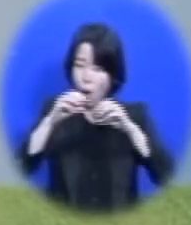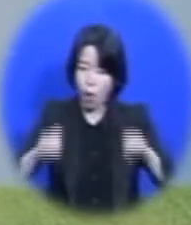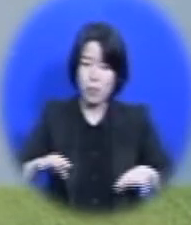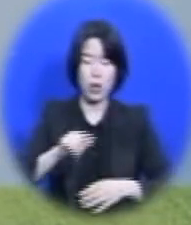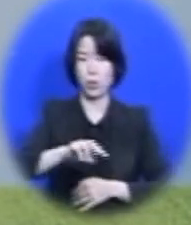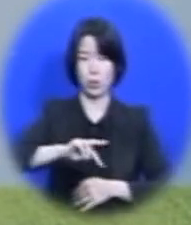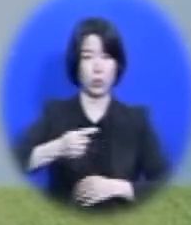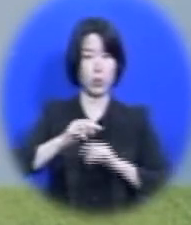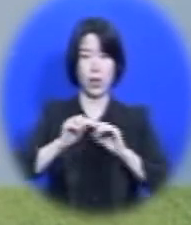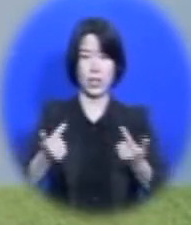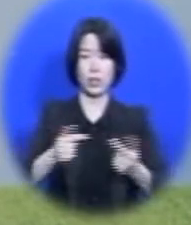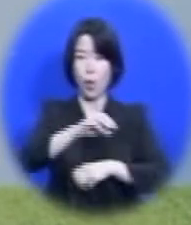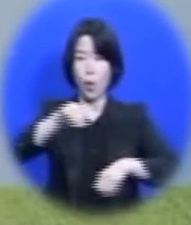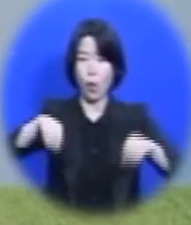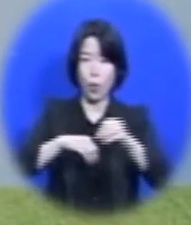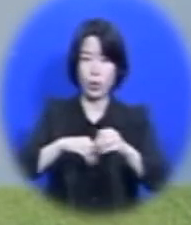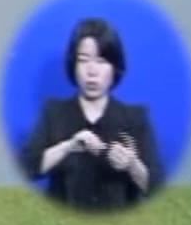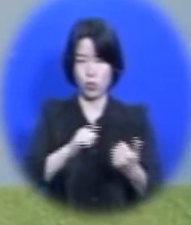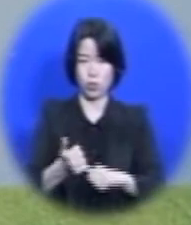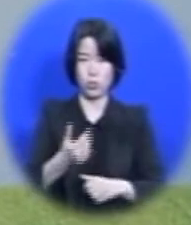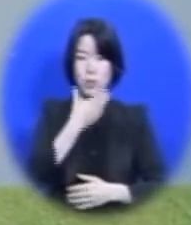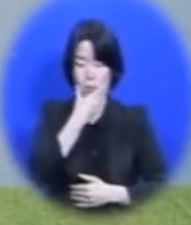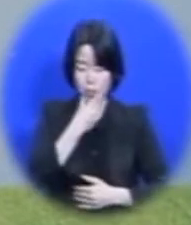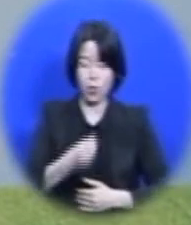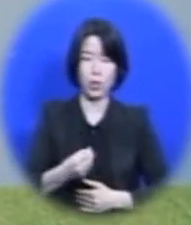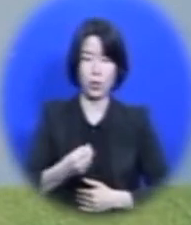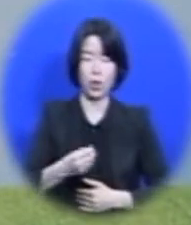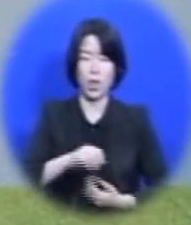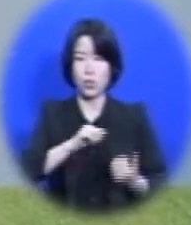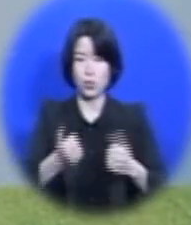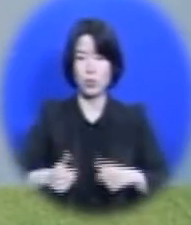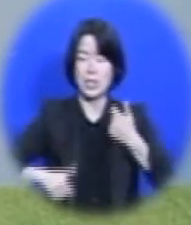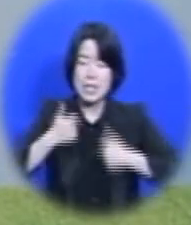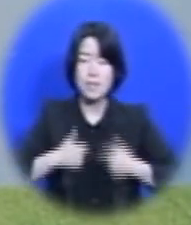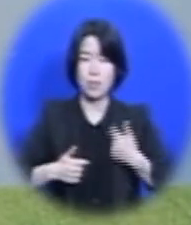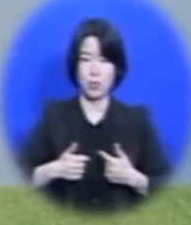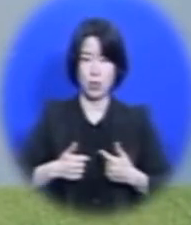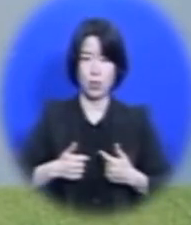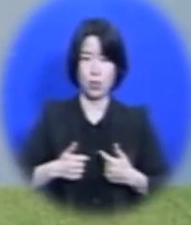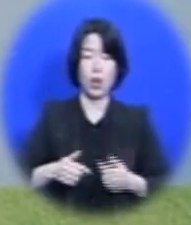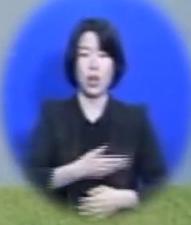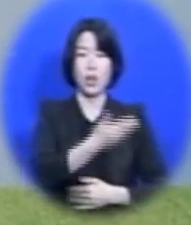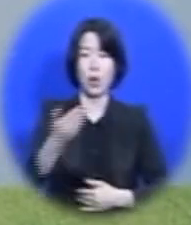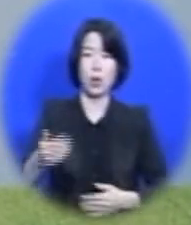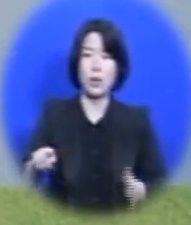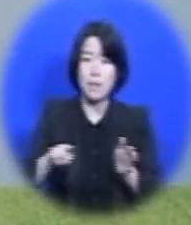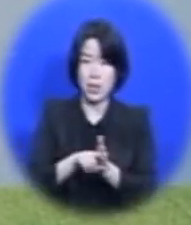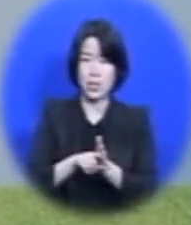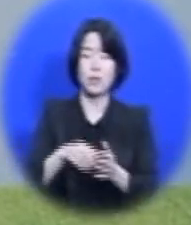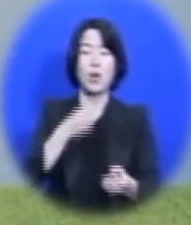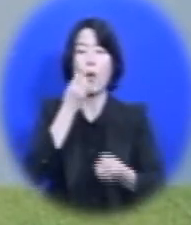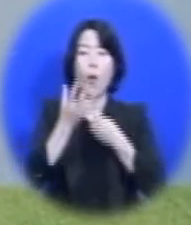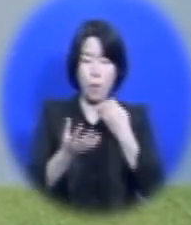아니고 오히려 죽음이 축복이고 죽음이 기쁨이고 여러분의 믿음이고